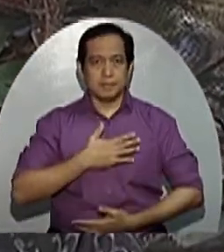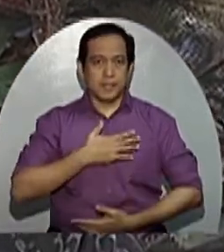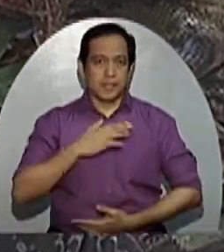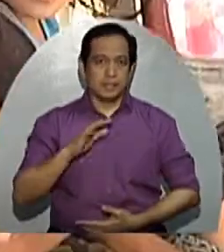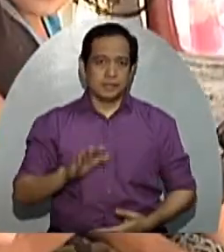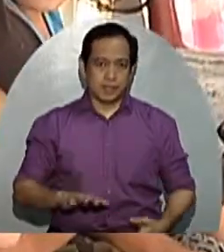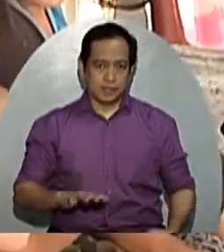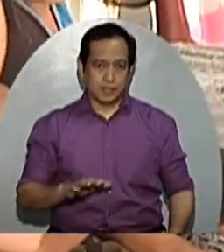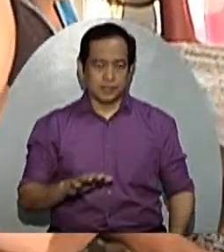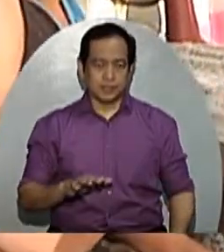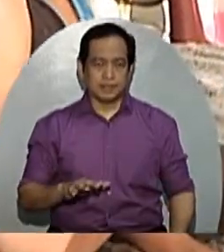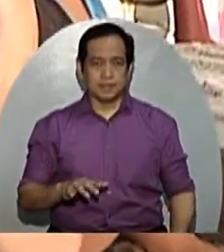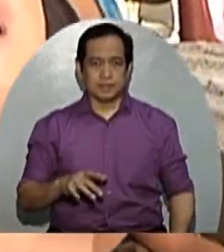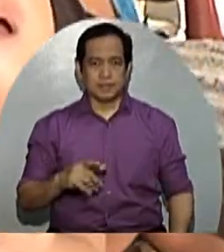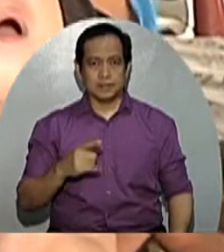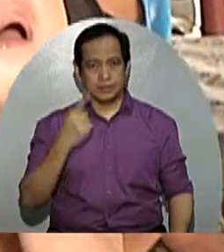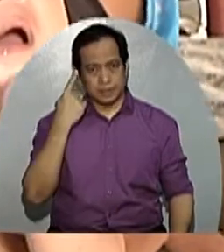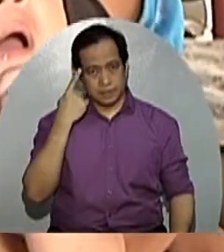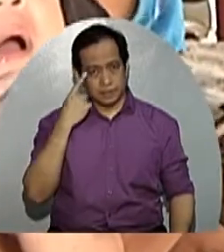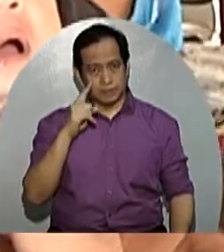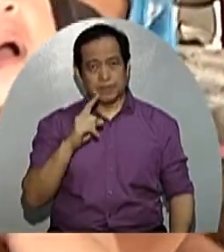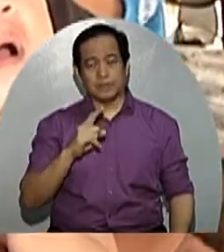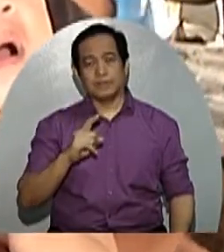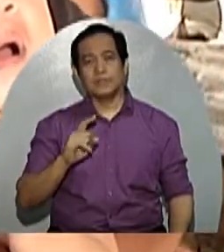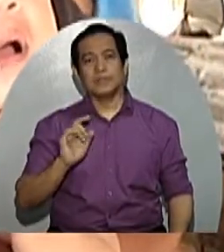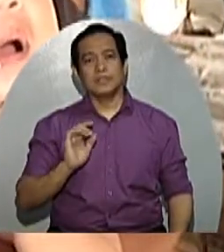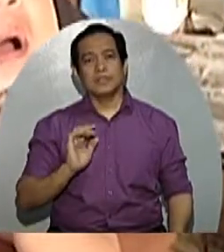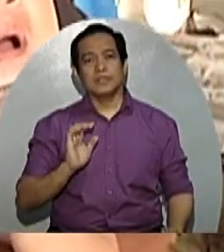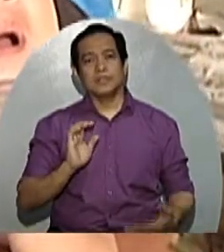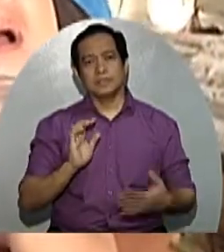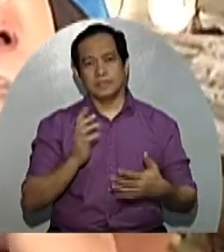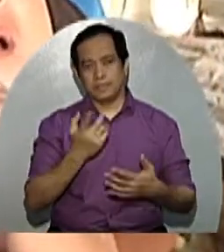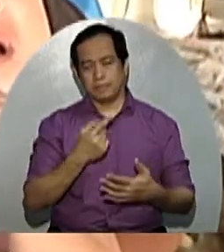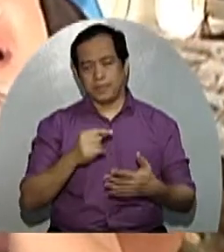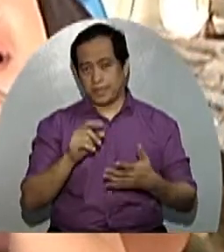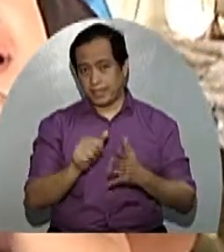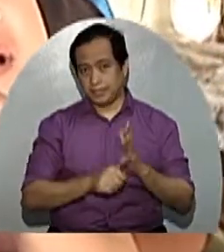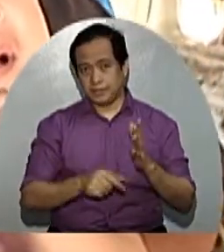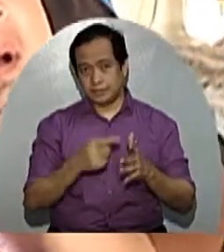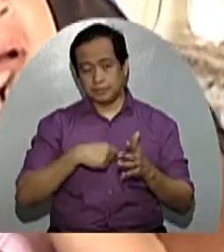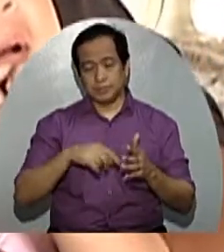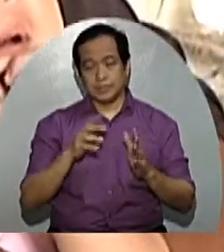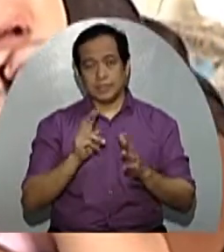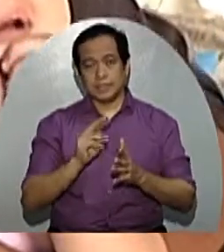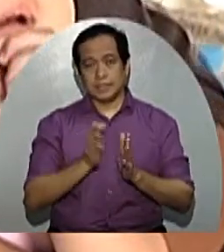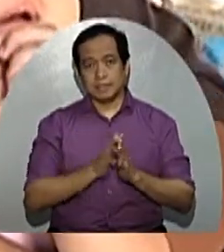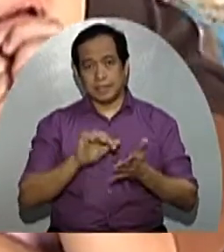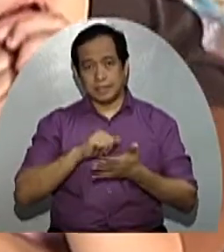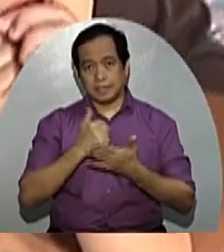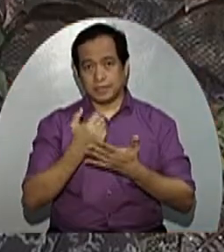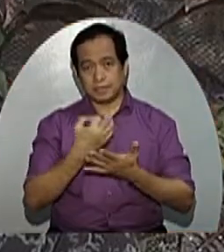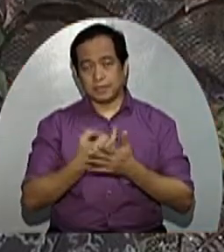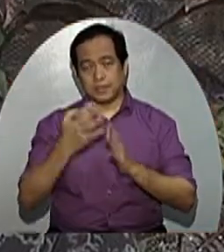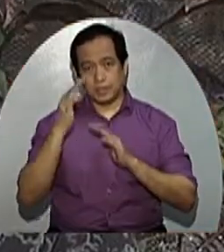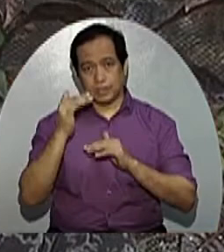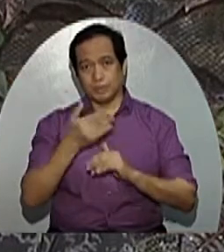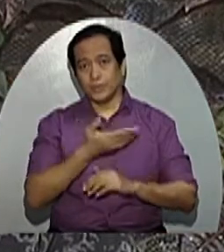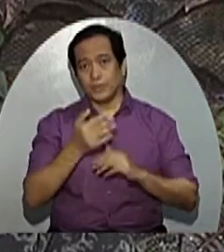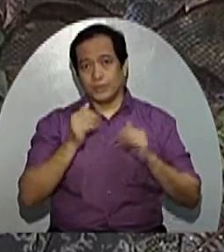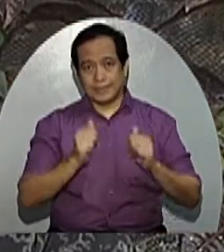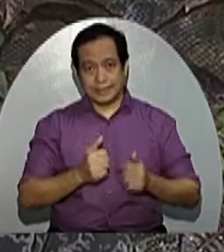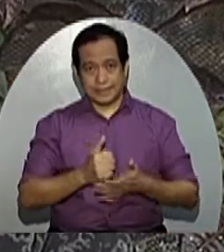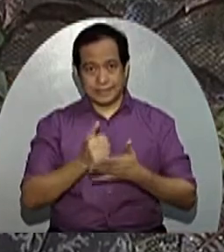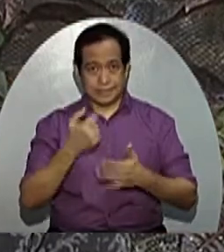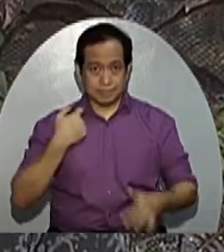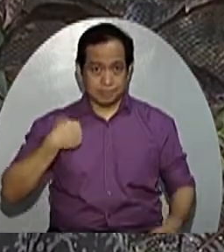aking anak para sa operasyon. Malaking halaga po ang kakailanganin. Sana po matulungan niyo po